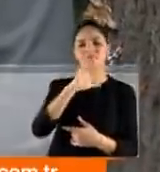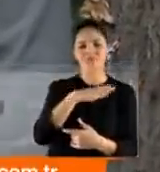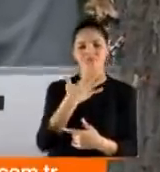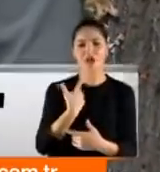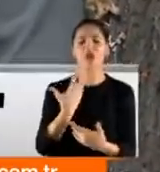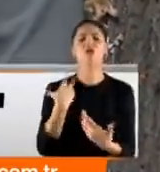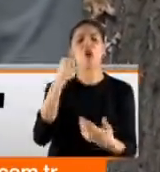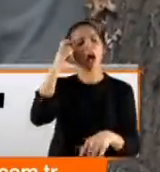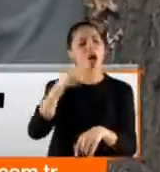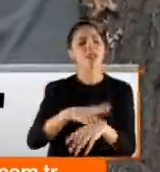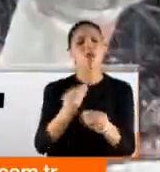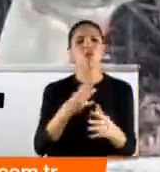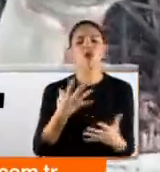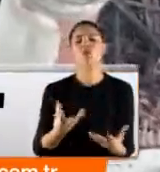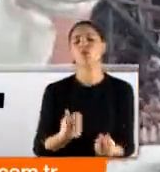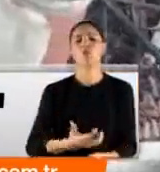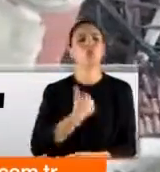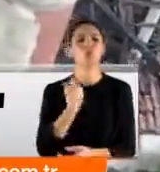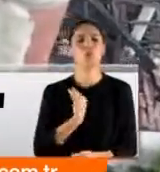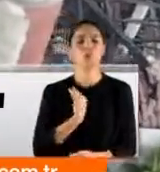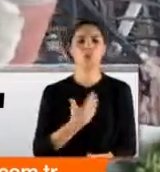anılar birikmişti. Gerçekten çok üzgünüm yani.